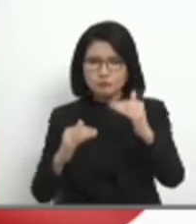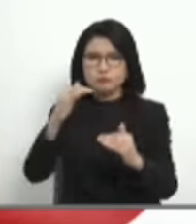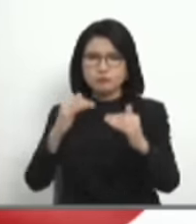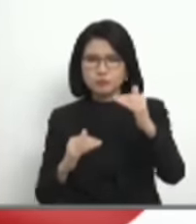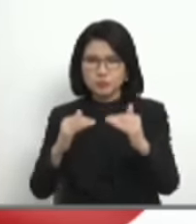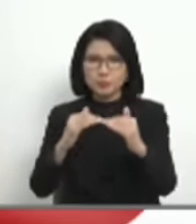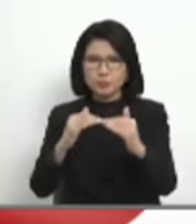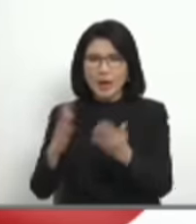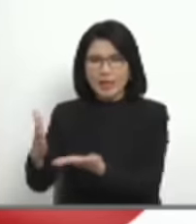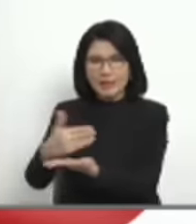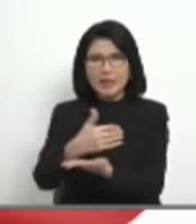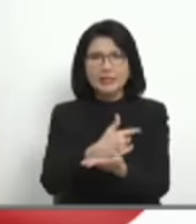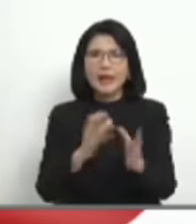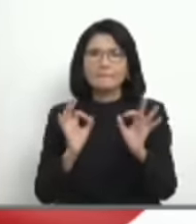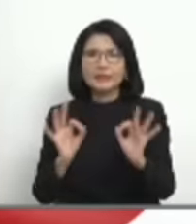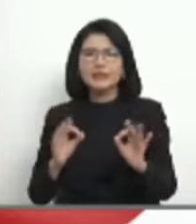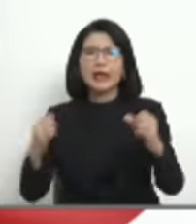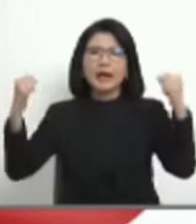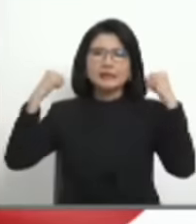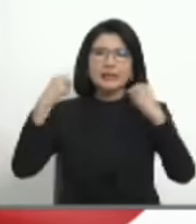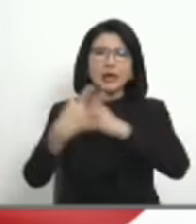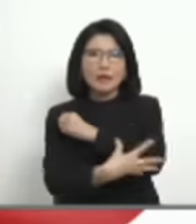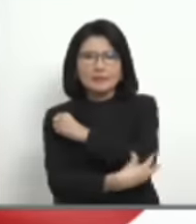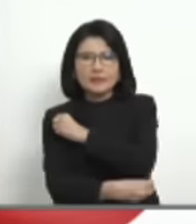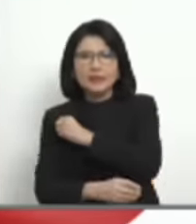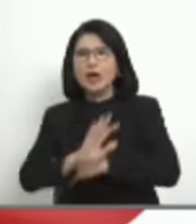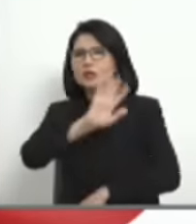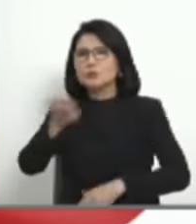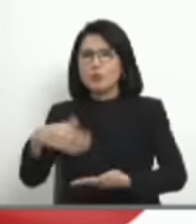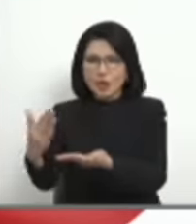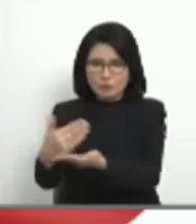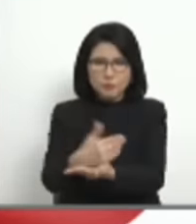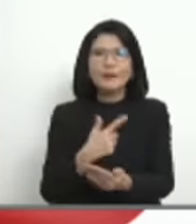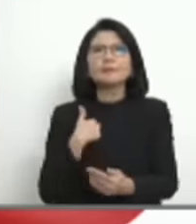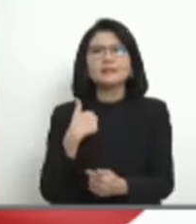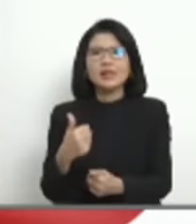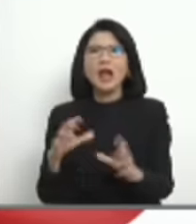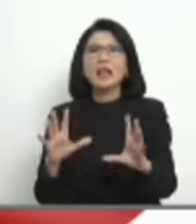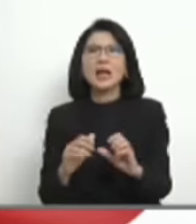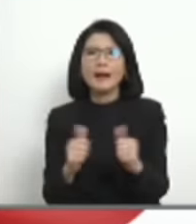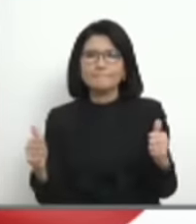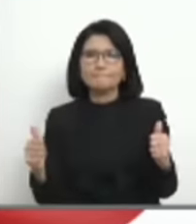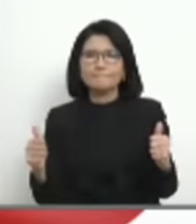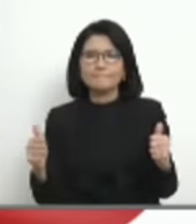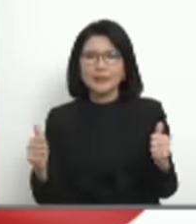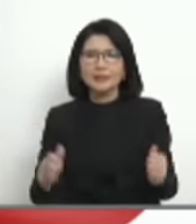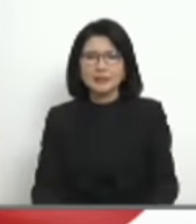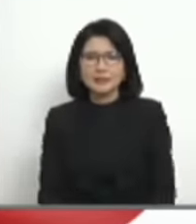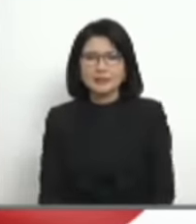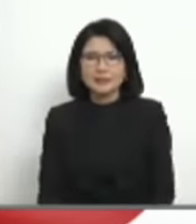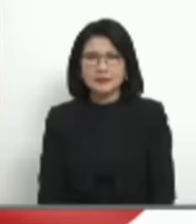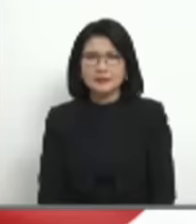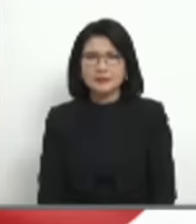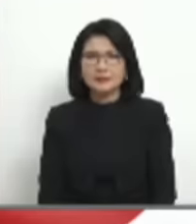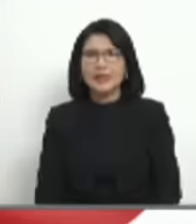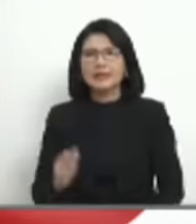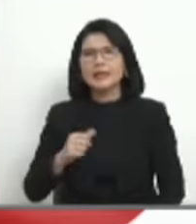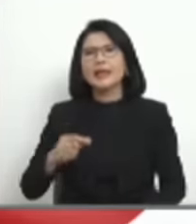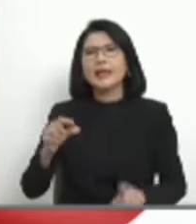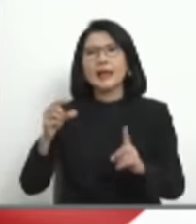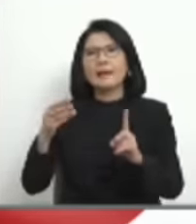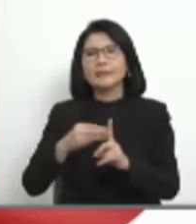data pendidikan kesehatan kemiskinan hampir semuanya ada nah ini dari BBS juga